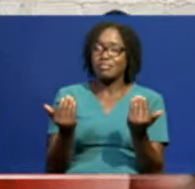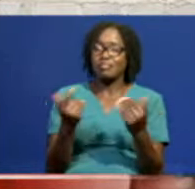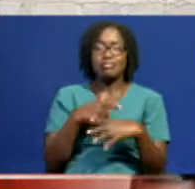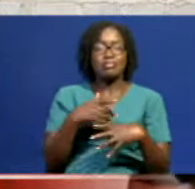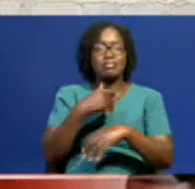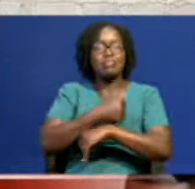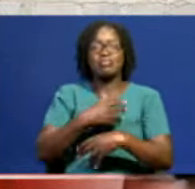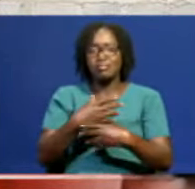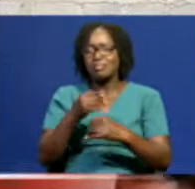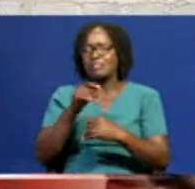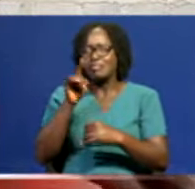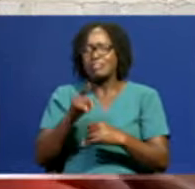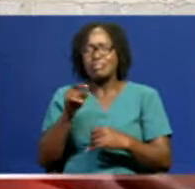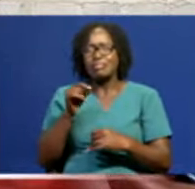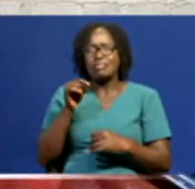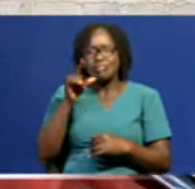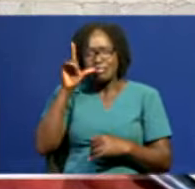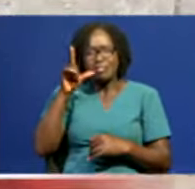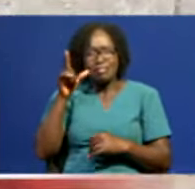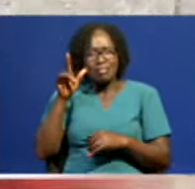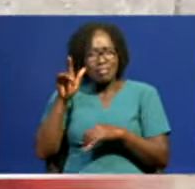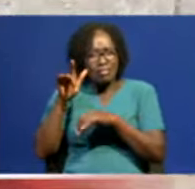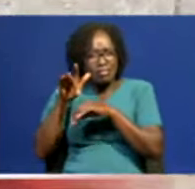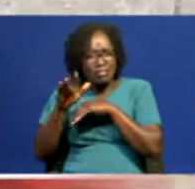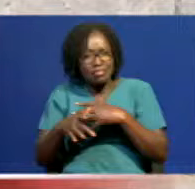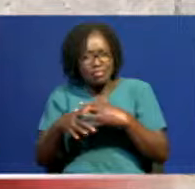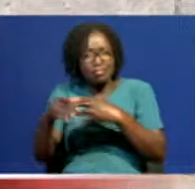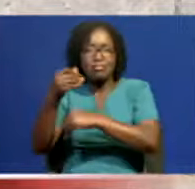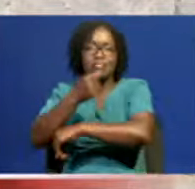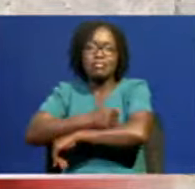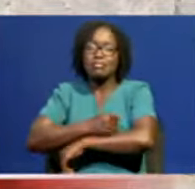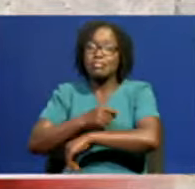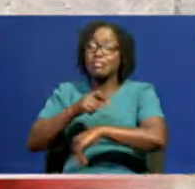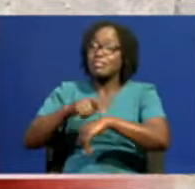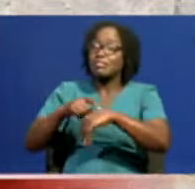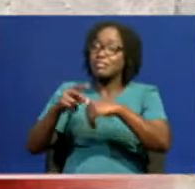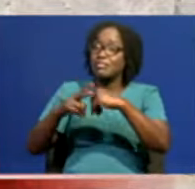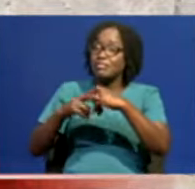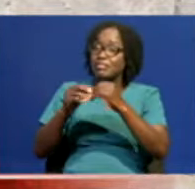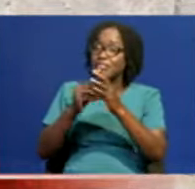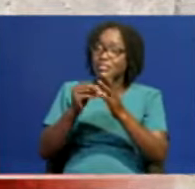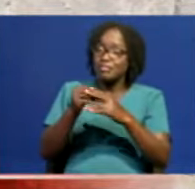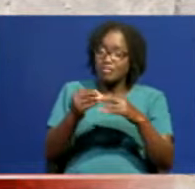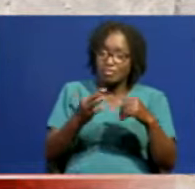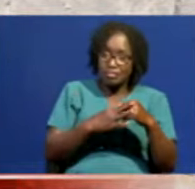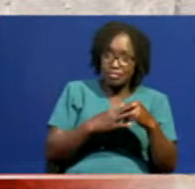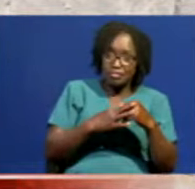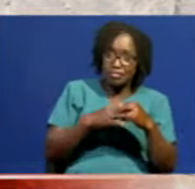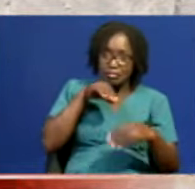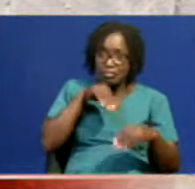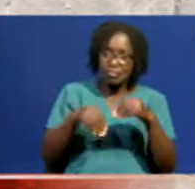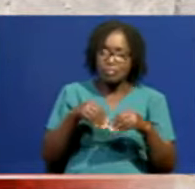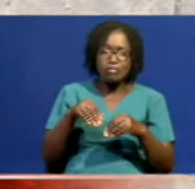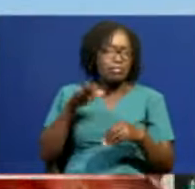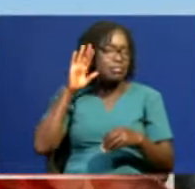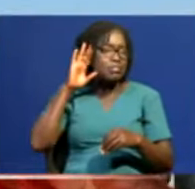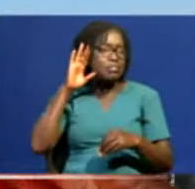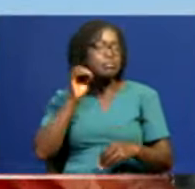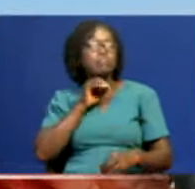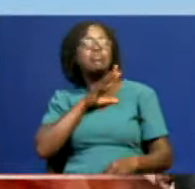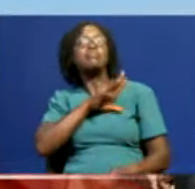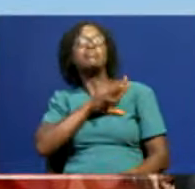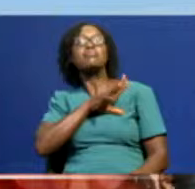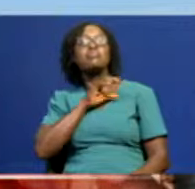shule inabidi waamke mapema uwapeleke. Kifika saa moja, saa mbili, fiti ndio zinatokea, unasikia tu sikiguruma.